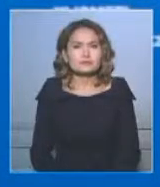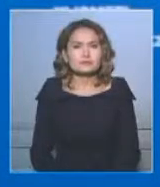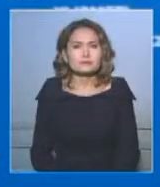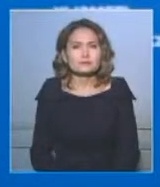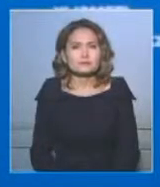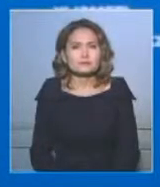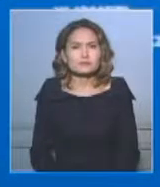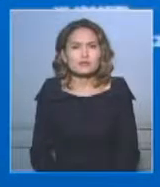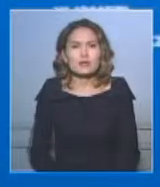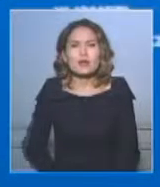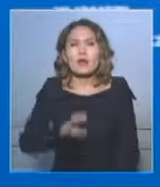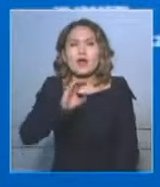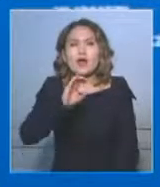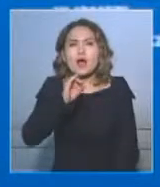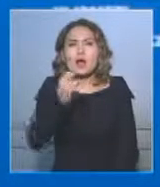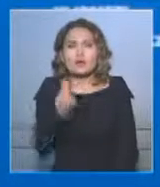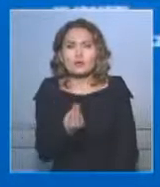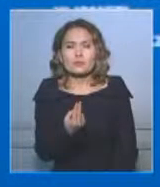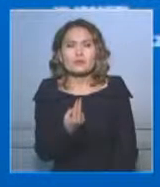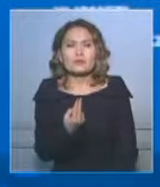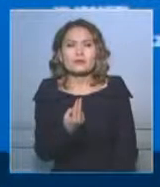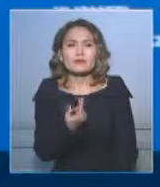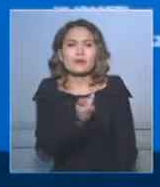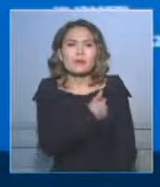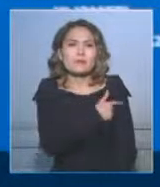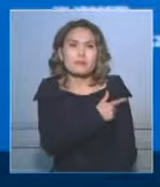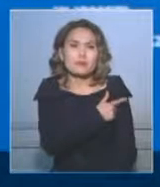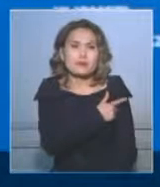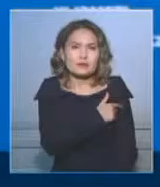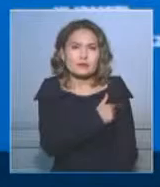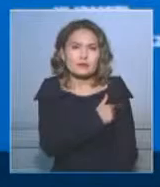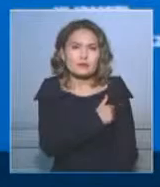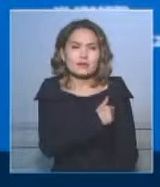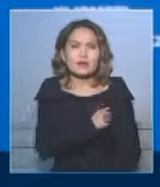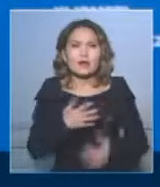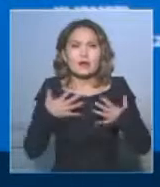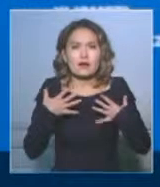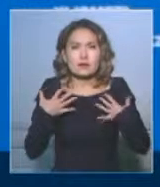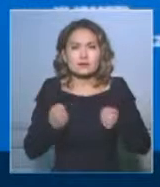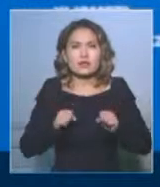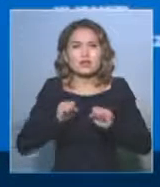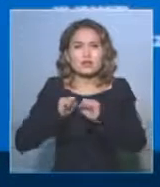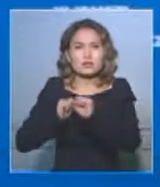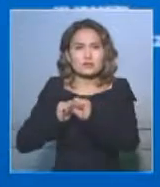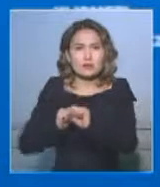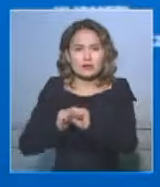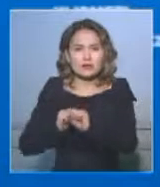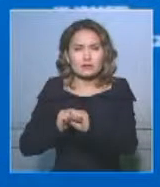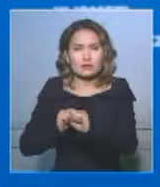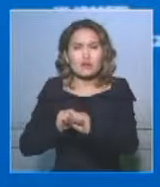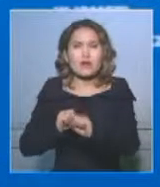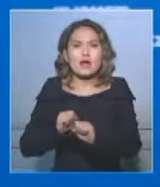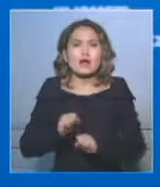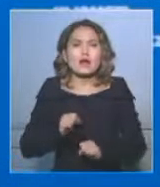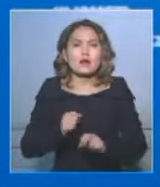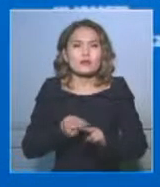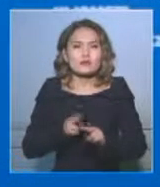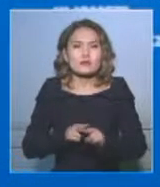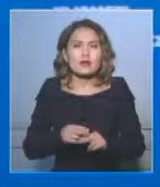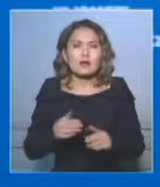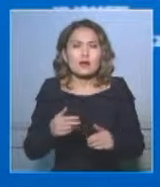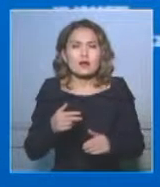алынбақ. Әлеуметтік медициналық сақтандыру енгізілгеннен кейін жалпы бүкіл медициналық қызметтер 2-3 пакетке бөлінеді